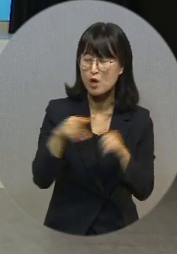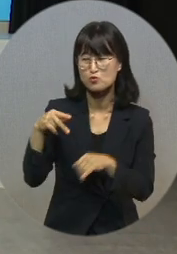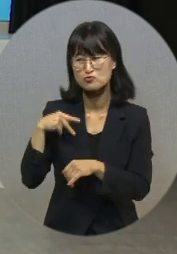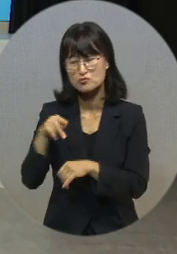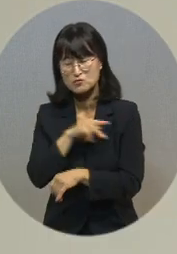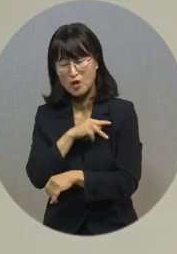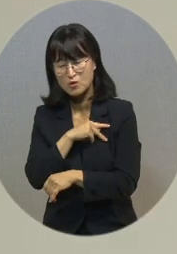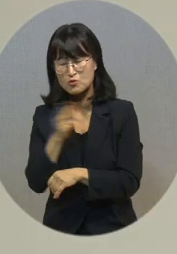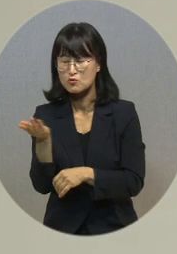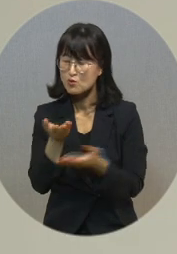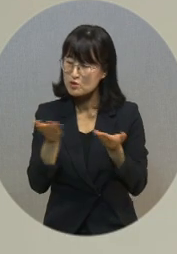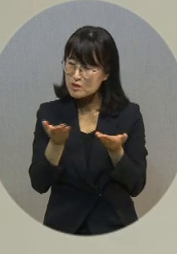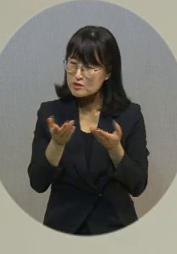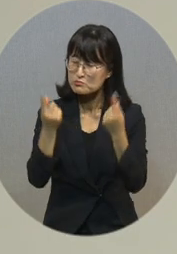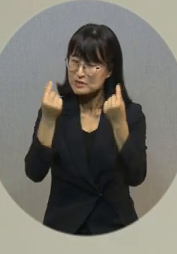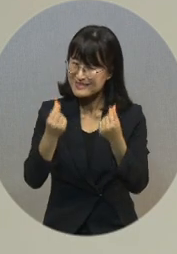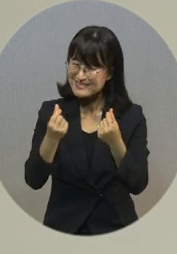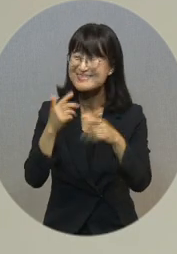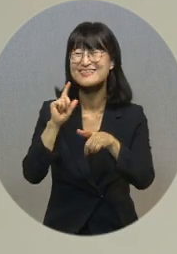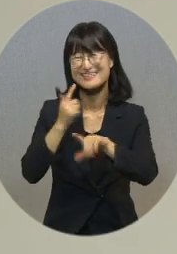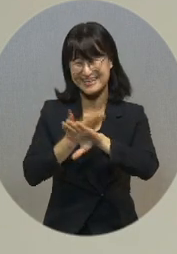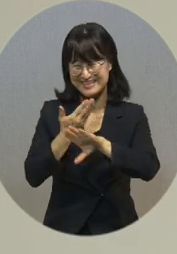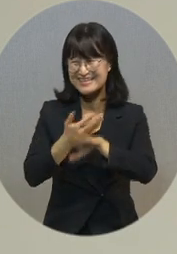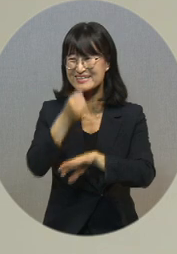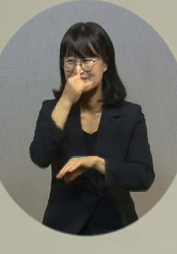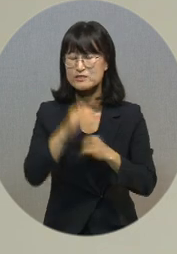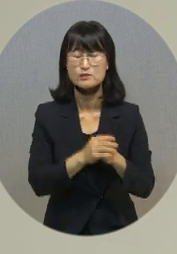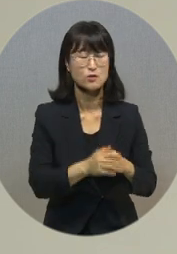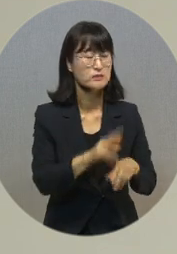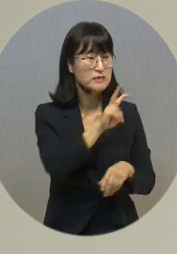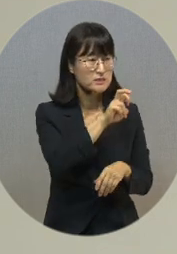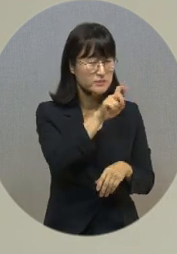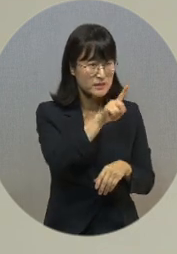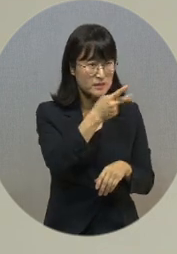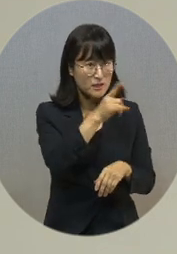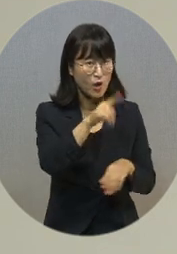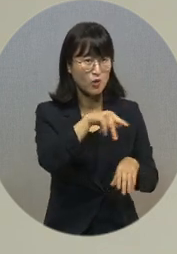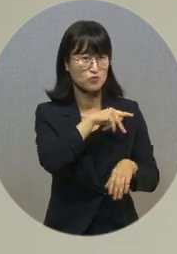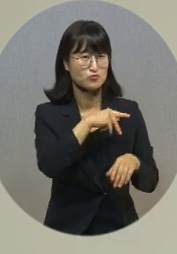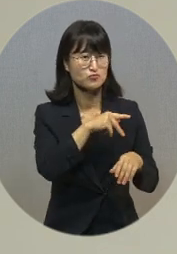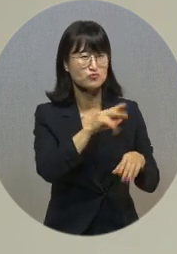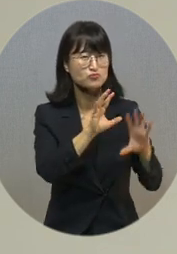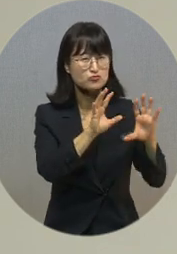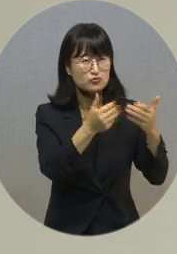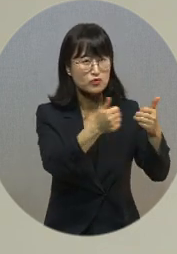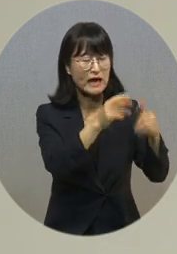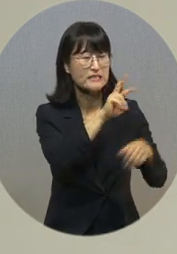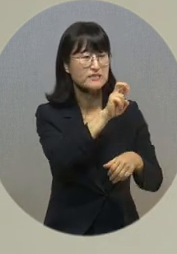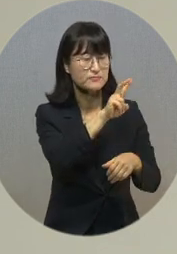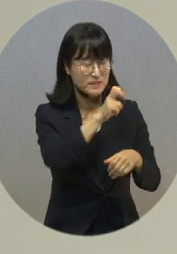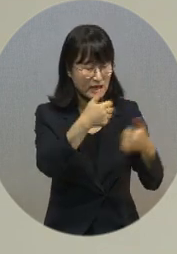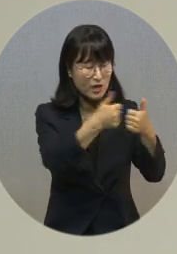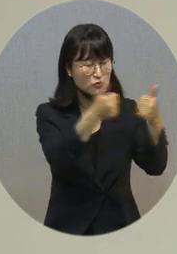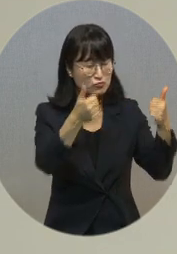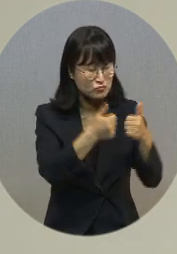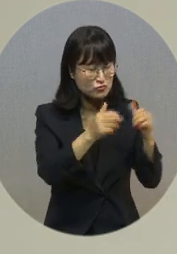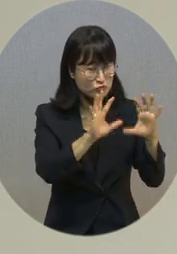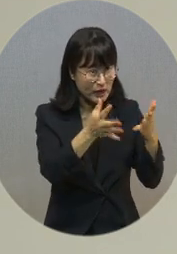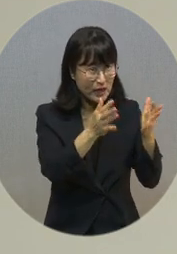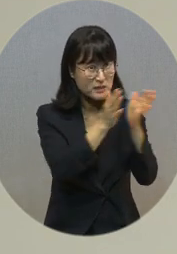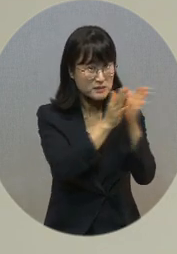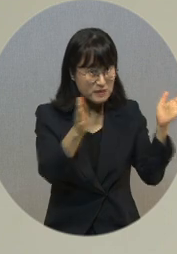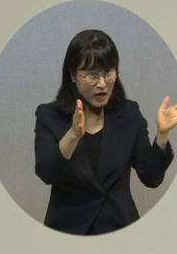그렇죠. 자, 그리고 보니까 22대 국회 시작하시면서 우리 최보윤 국회의원님께서 첫 1호를